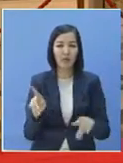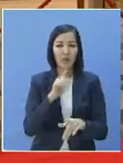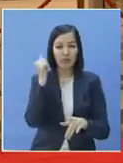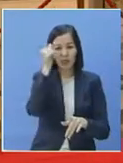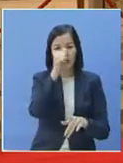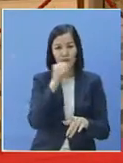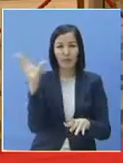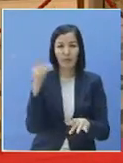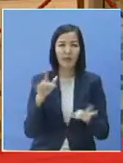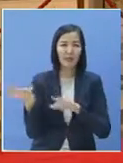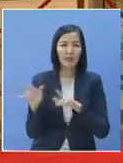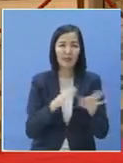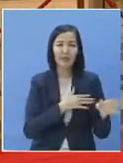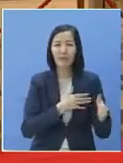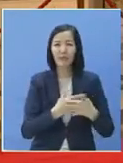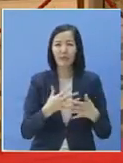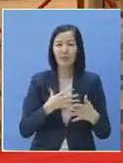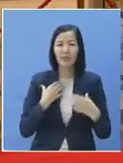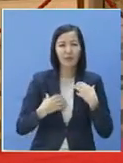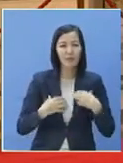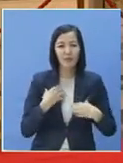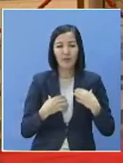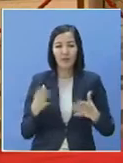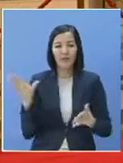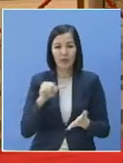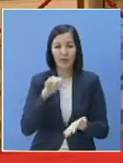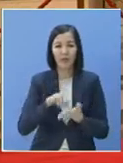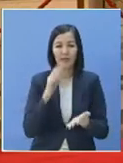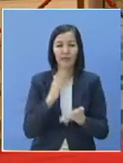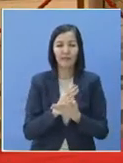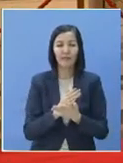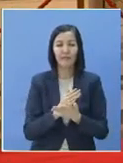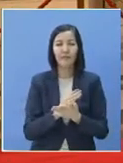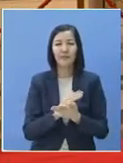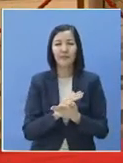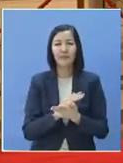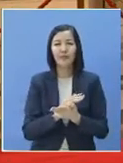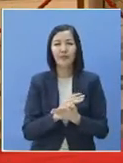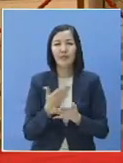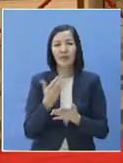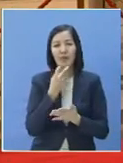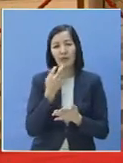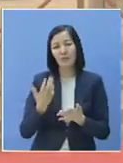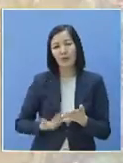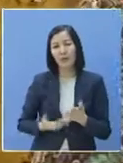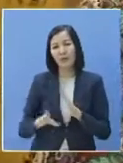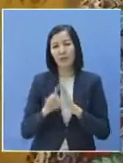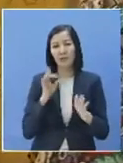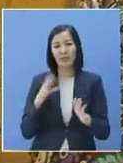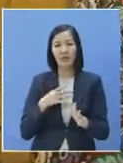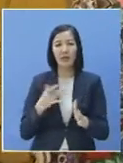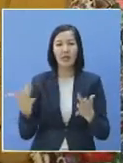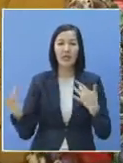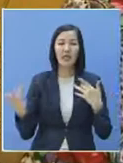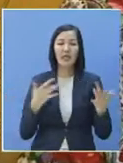барлығы сондай іс қимылға, көңілді әнге құрылсын деген ниетпен комедияны таңдады біздің көркемдік кеңес.